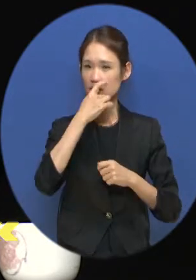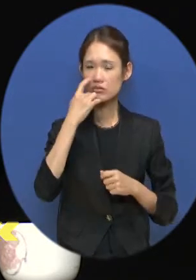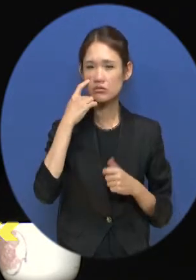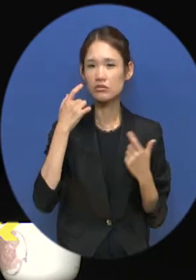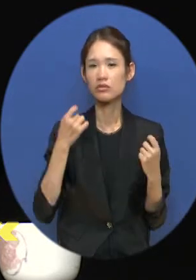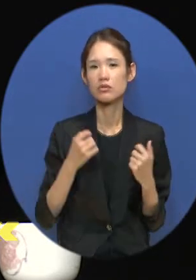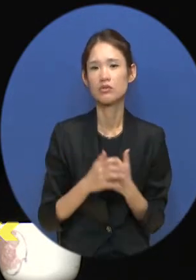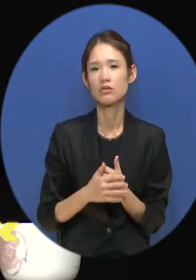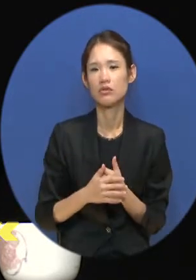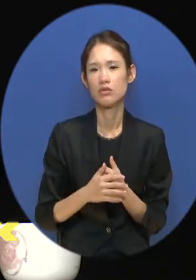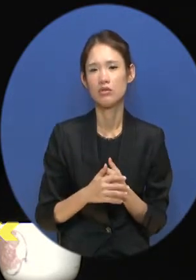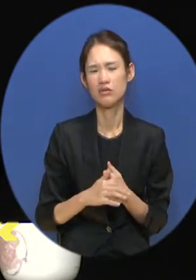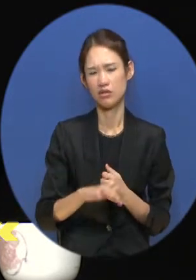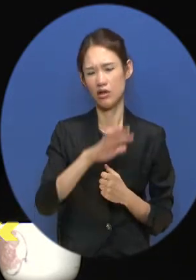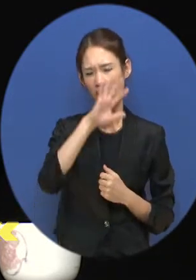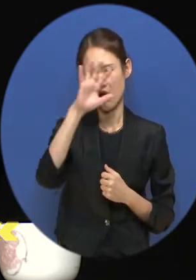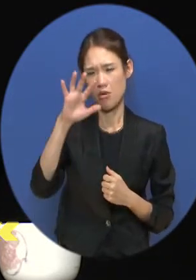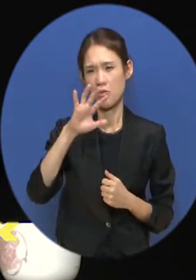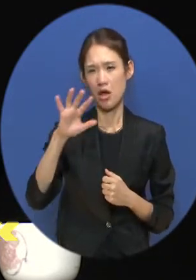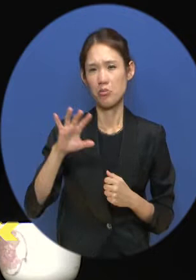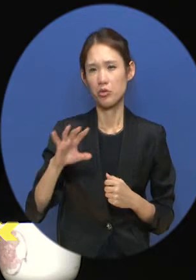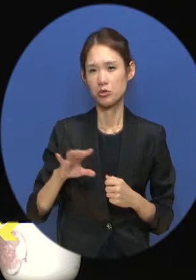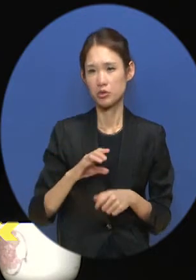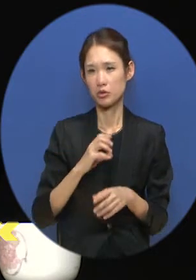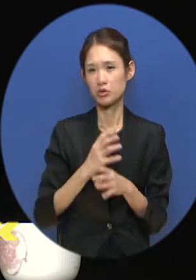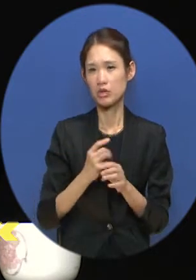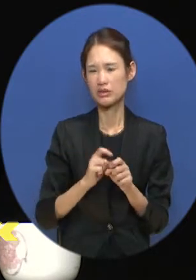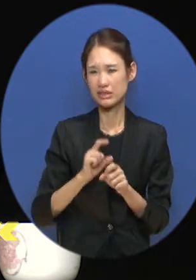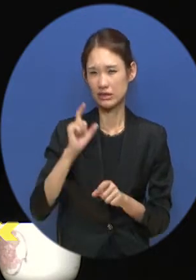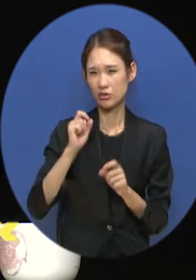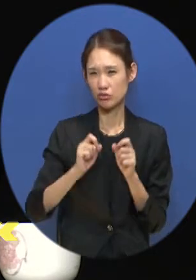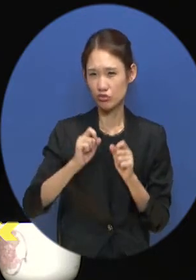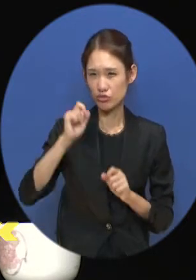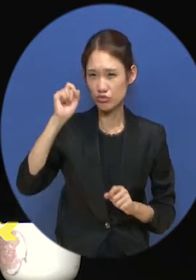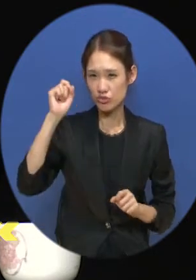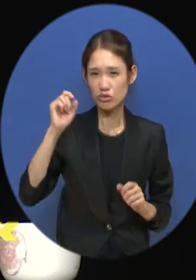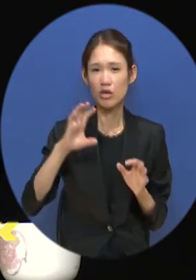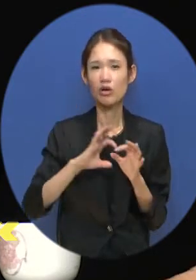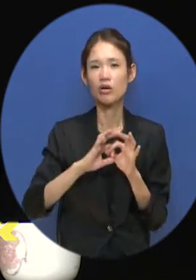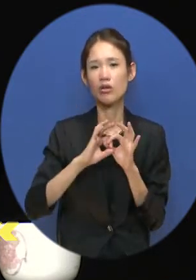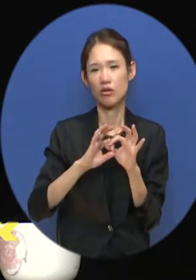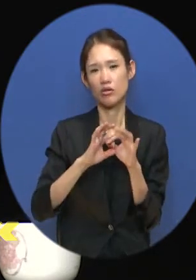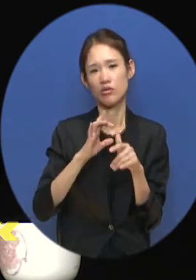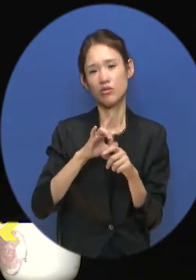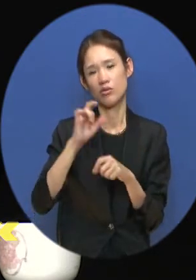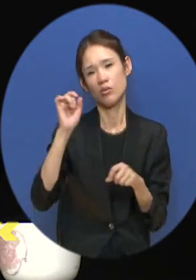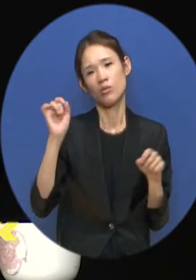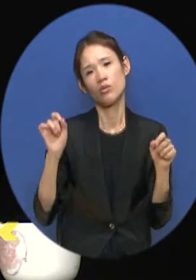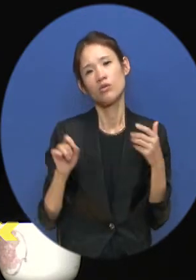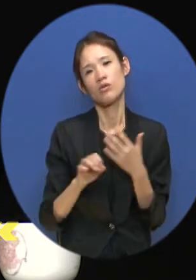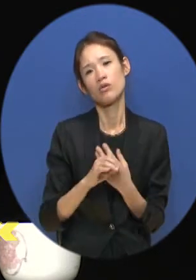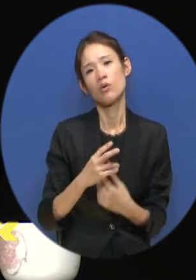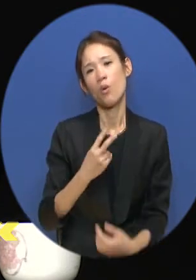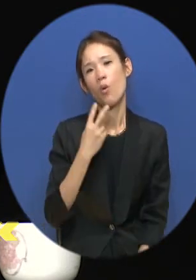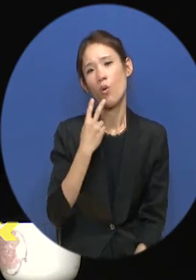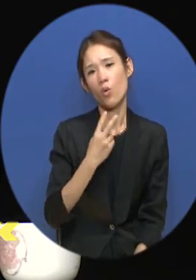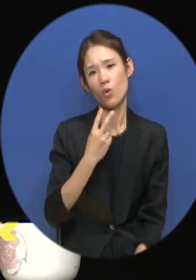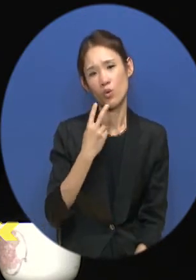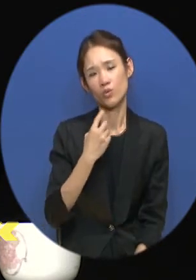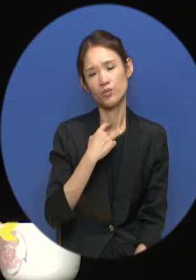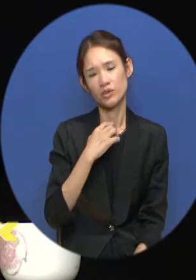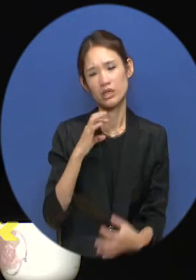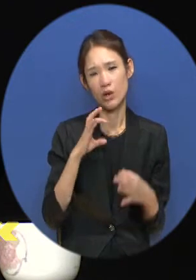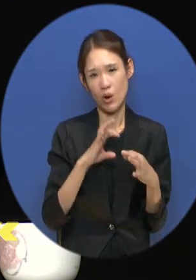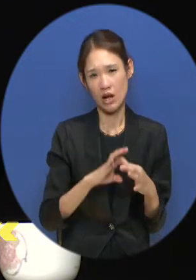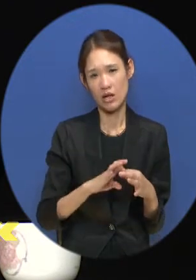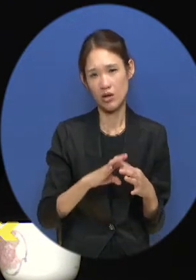자각 증상이 반복적으로 장기간에 걸쳐서 오래되면 오래될수록 어떤 호흡기계